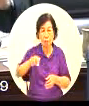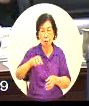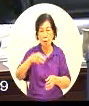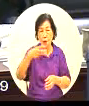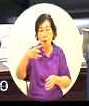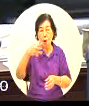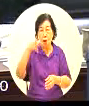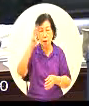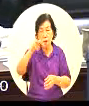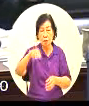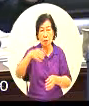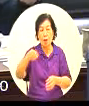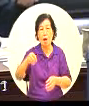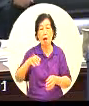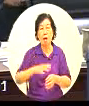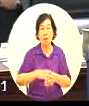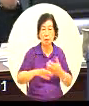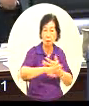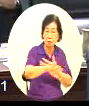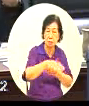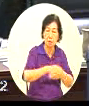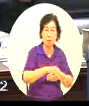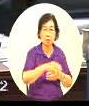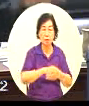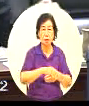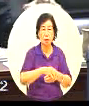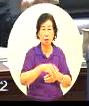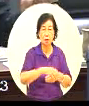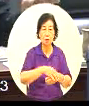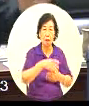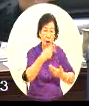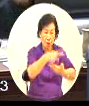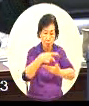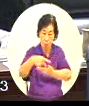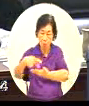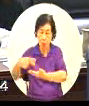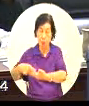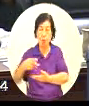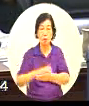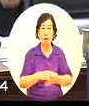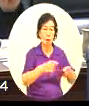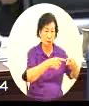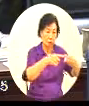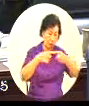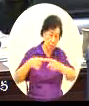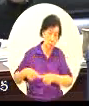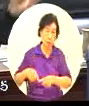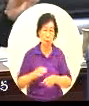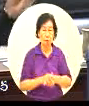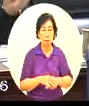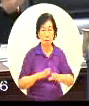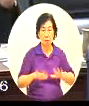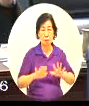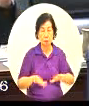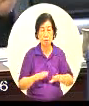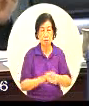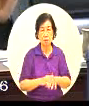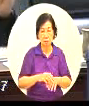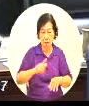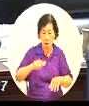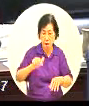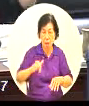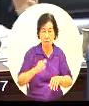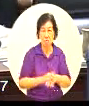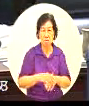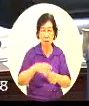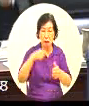去好调所有的人员，剩余的啦，好我真是足济学生少，老师足济，无够教。